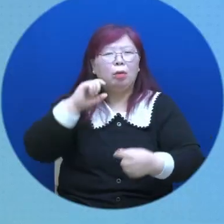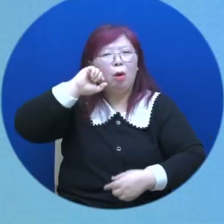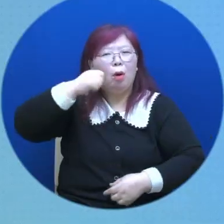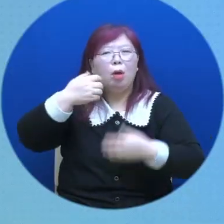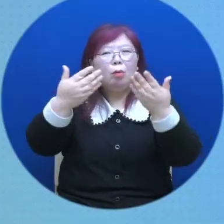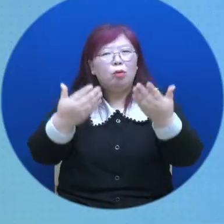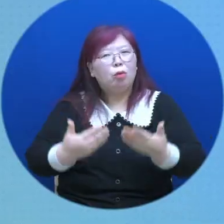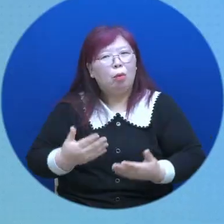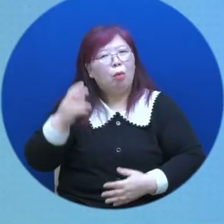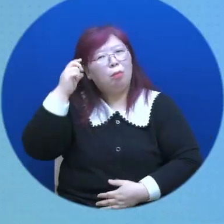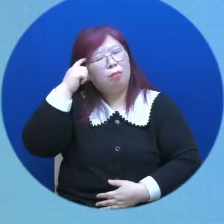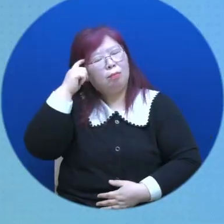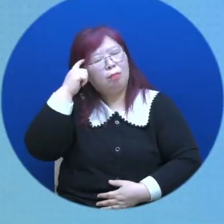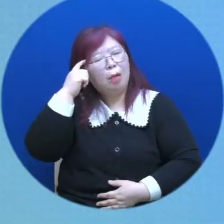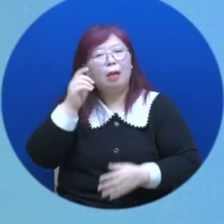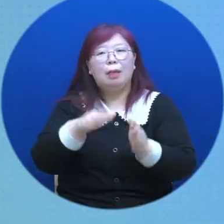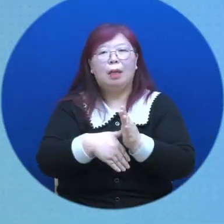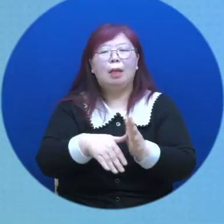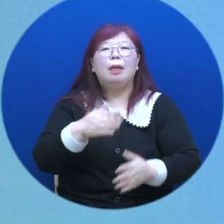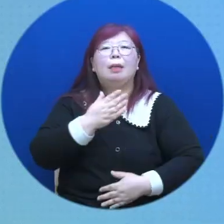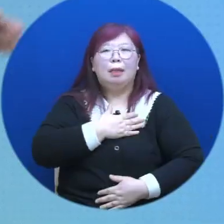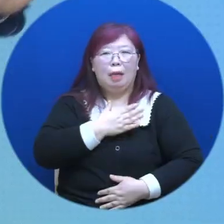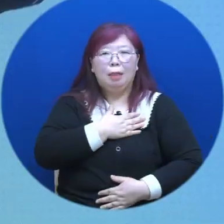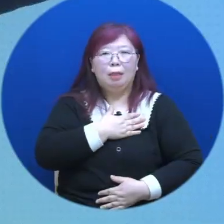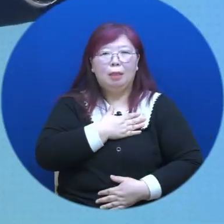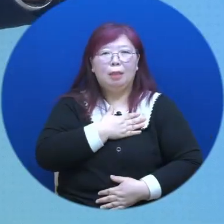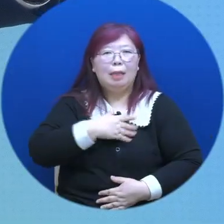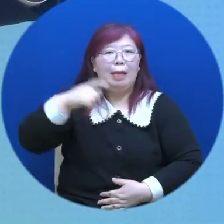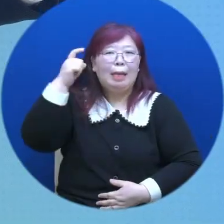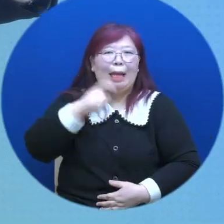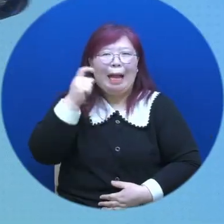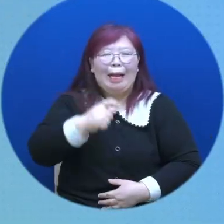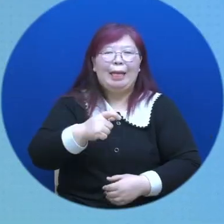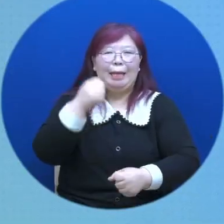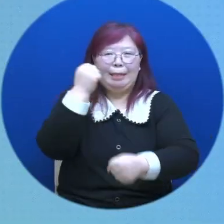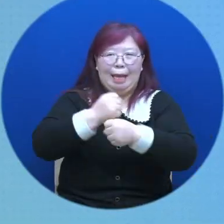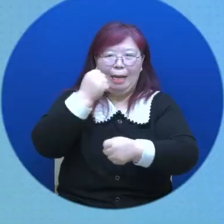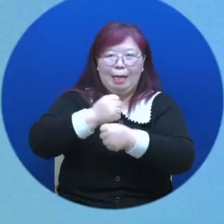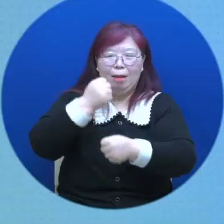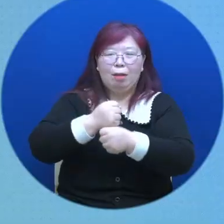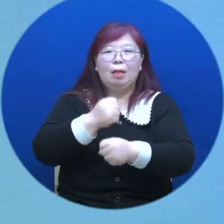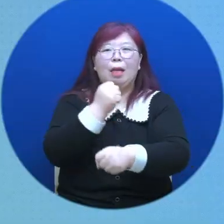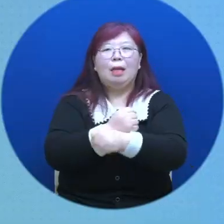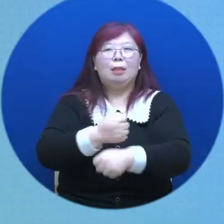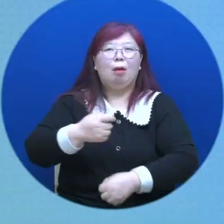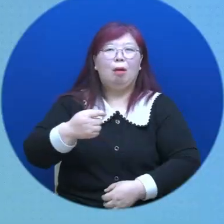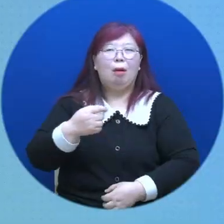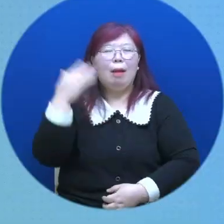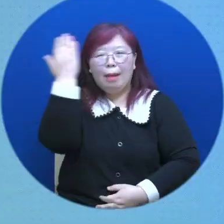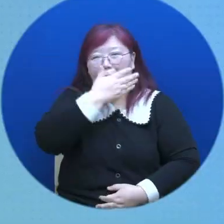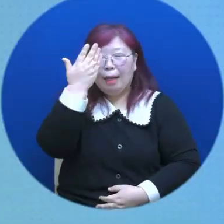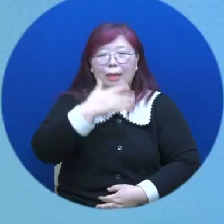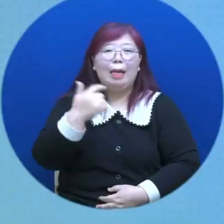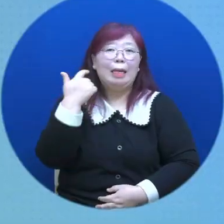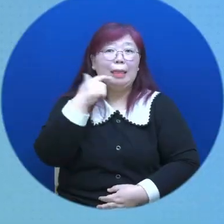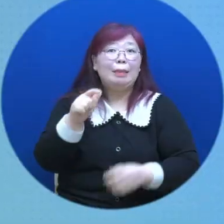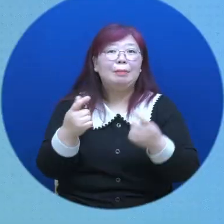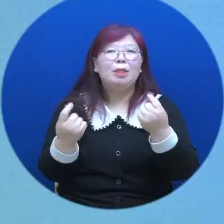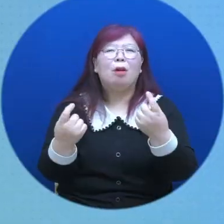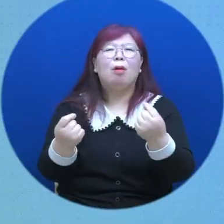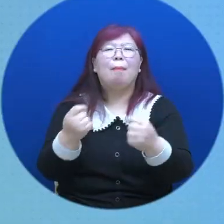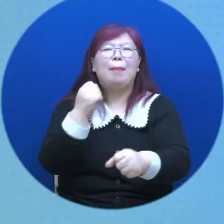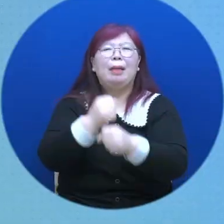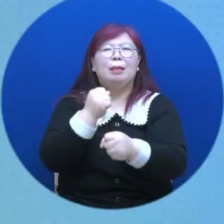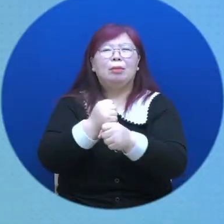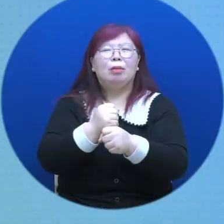주는 걸까? 그럴 때 나를 단련한 후에 정금같이 나오게 하는 하나님의 비밀이 여기에